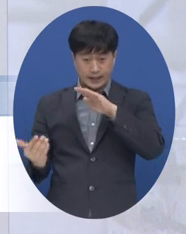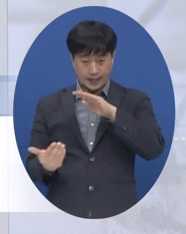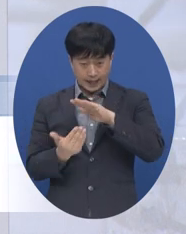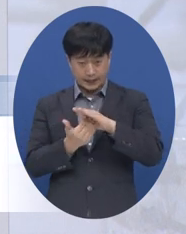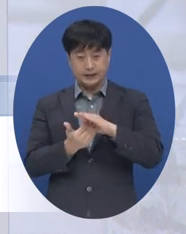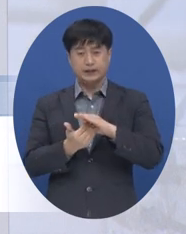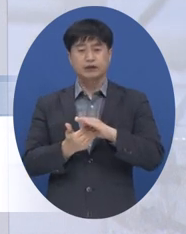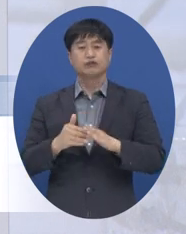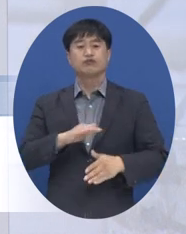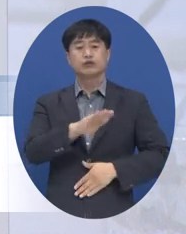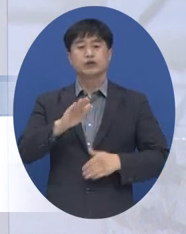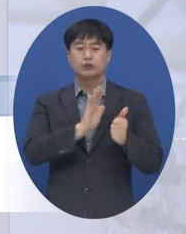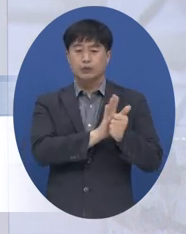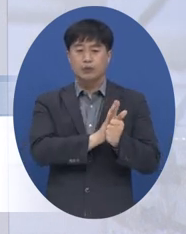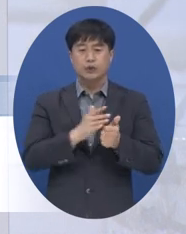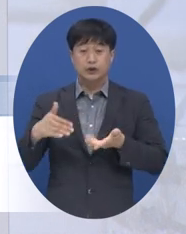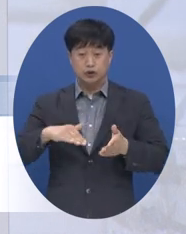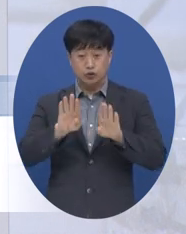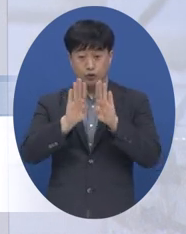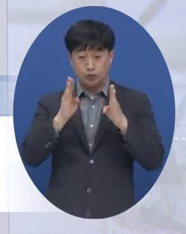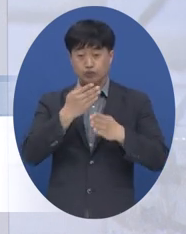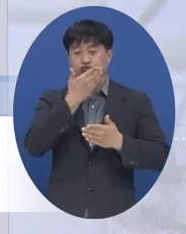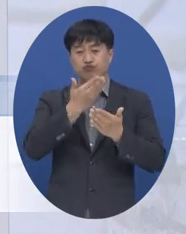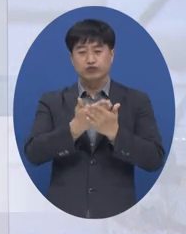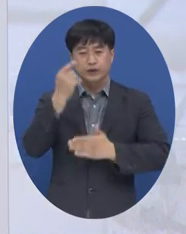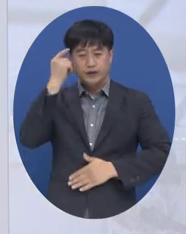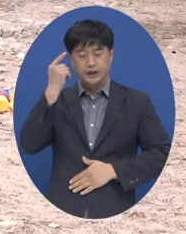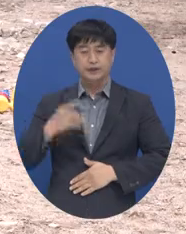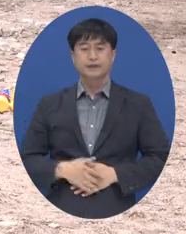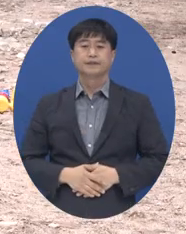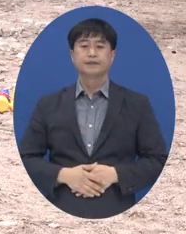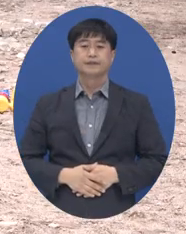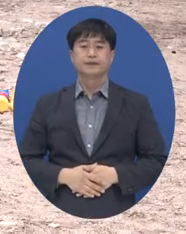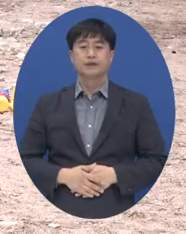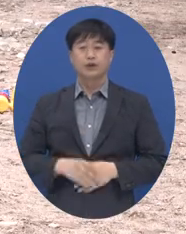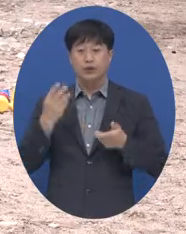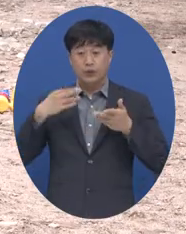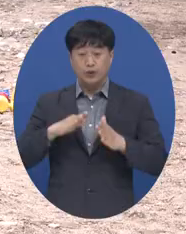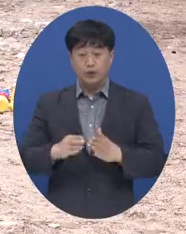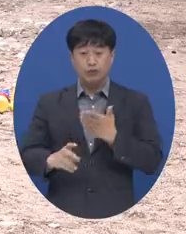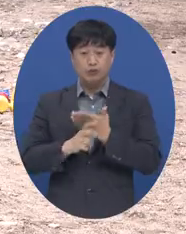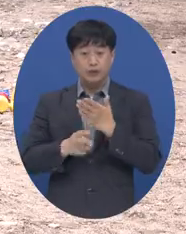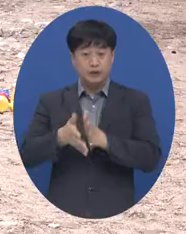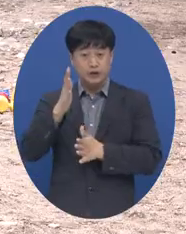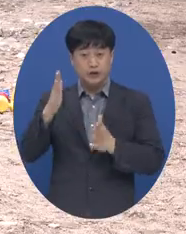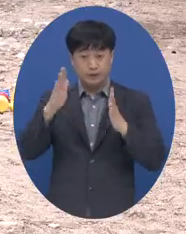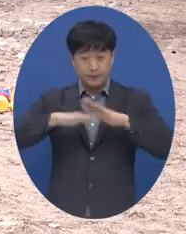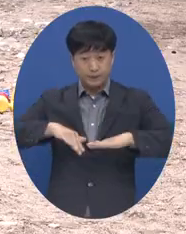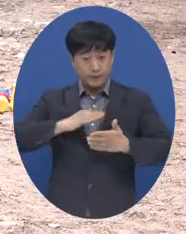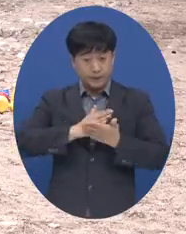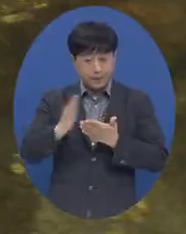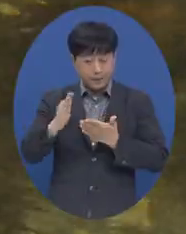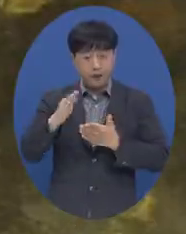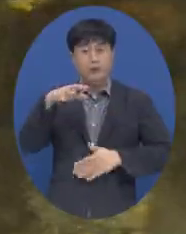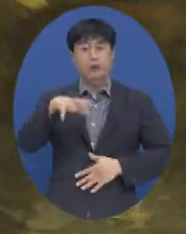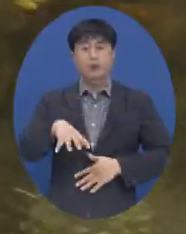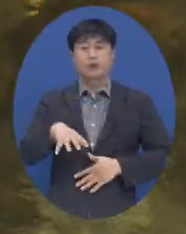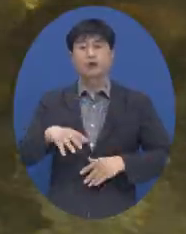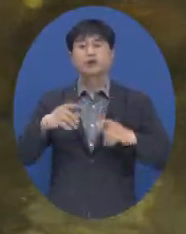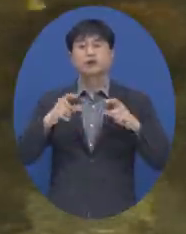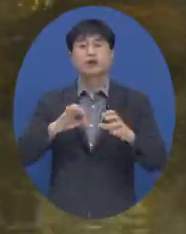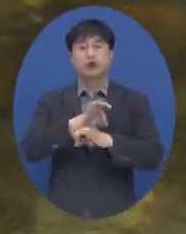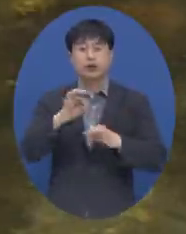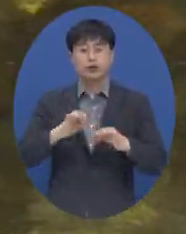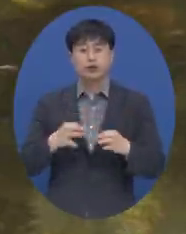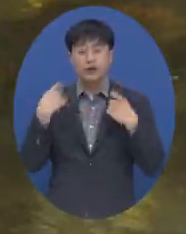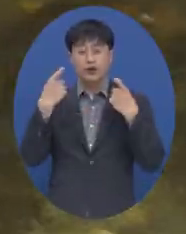우리가 지원하고 또 길을 열어주는 것이 중요한 일인 것 같습니다. 경기도는 불법 시설물을 철거한 지역에는 지역